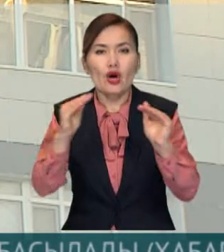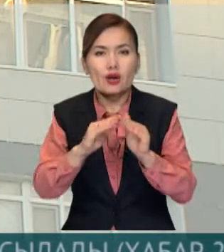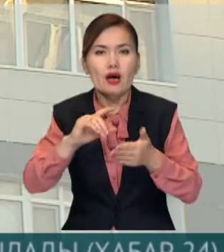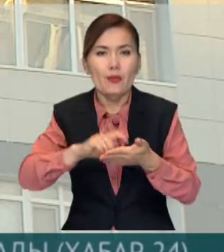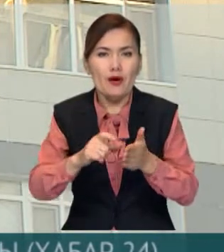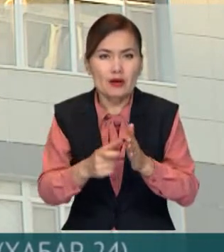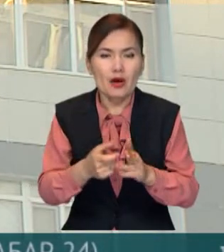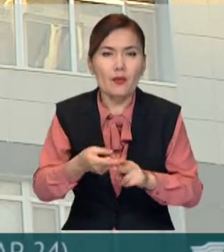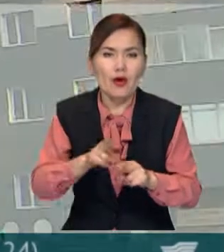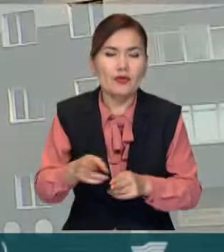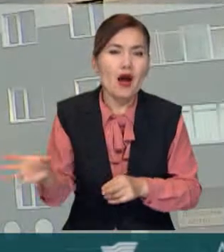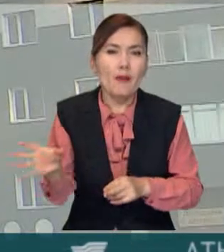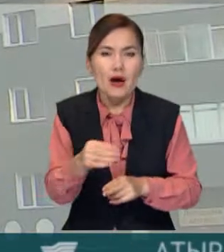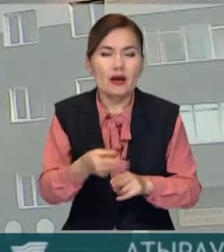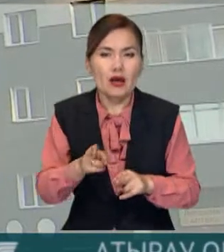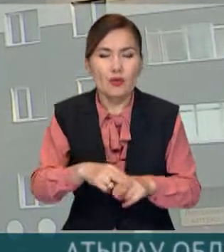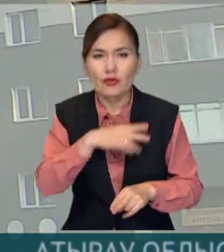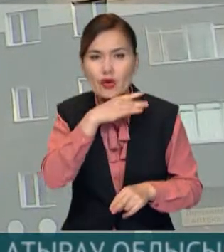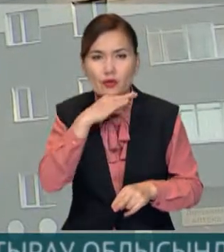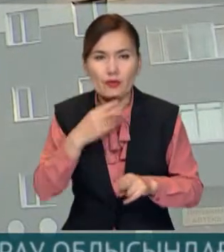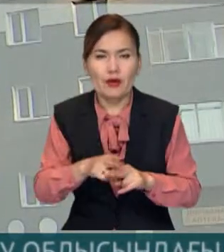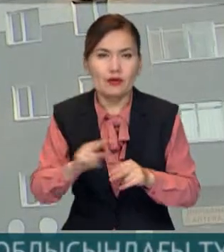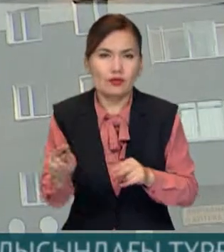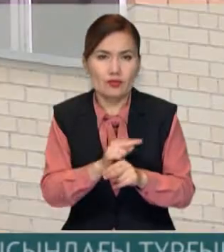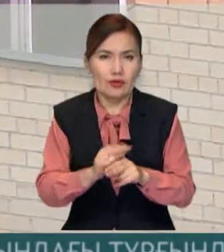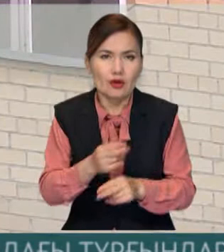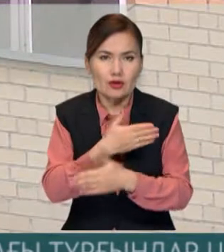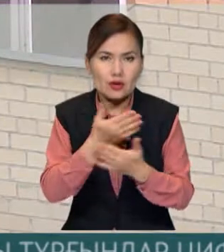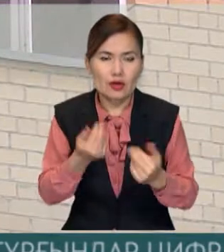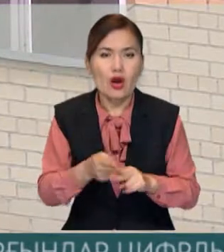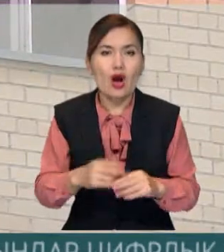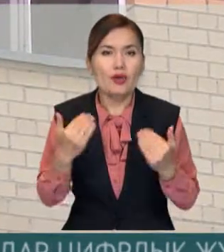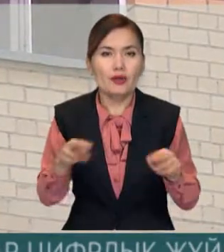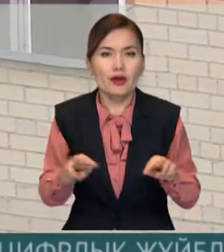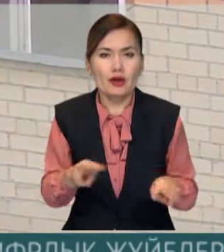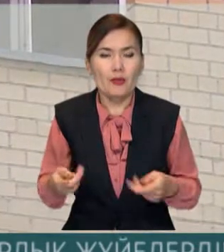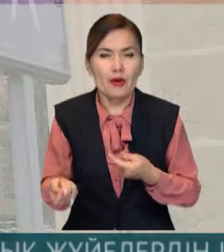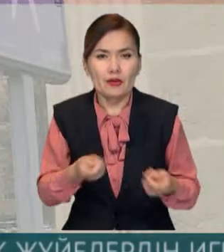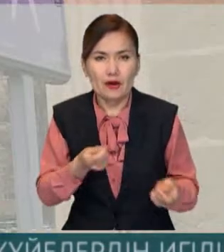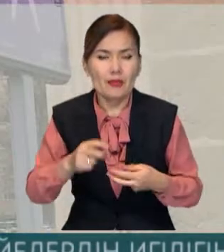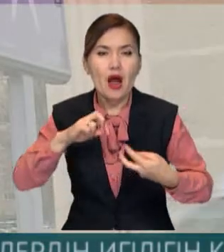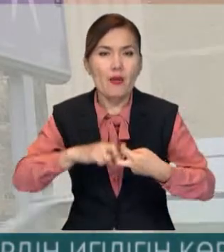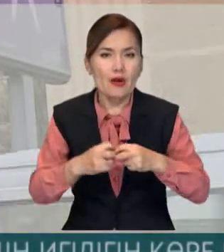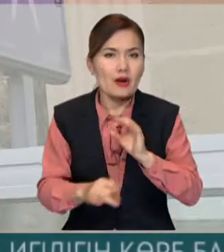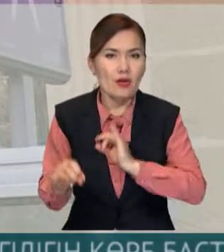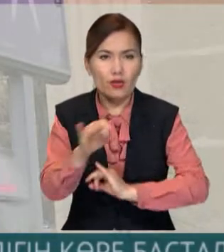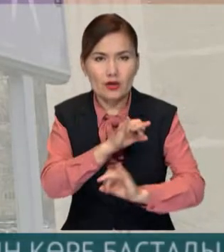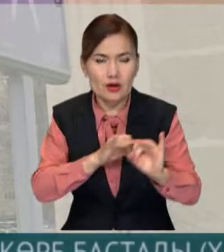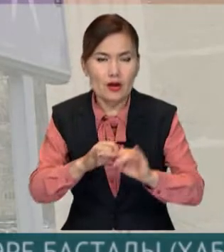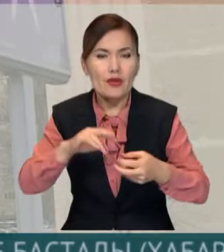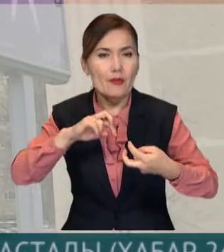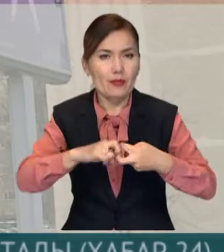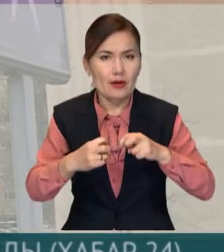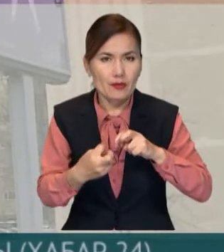жекеменшік басқарушы компаниялар жалға беріп, немесе сатып жіберетін жағдайларда кездеседі. Бүгінде үкіметте қаралып жатқан тақырып дәл осы